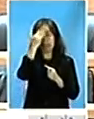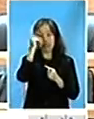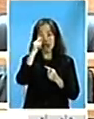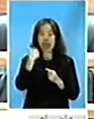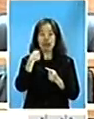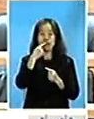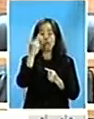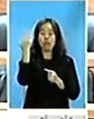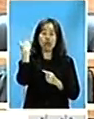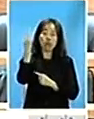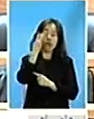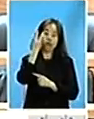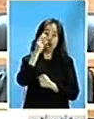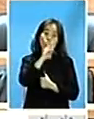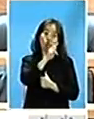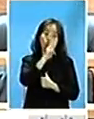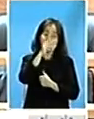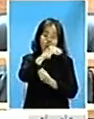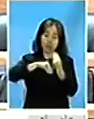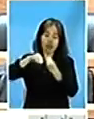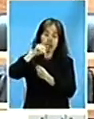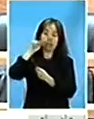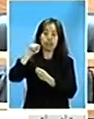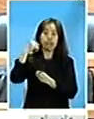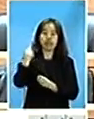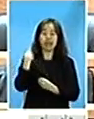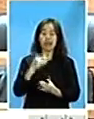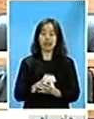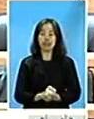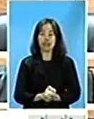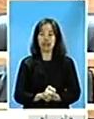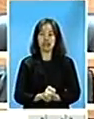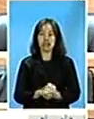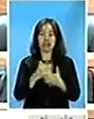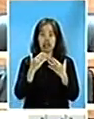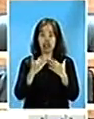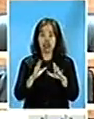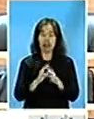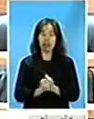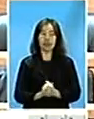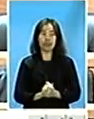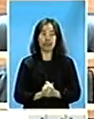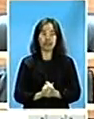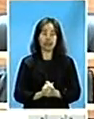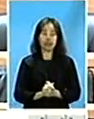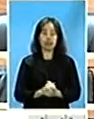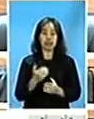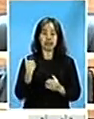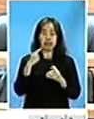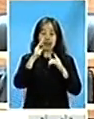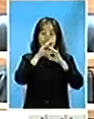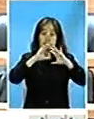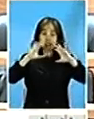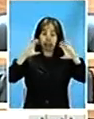แต่กู้เนี่ยตอนนี้ท่านคงลืมแล้วนะครับแล้วก็ท่านก็จะเป็นรัฐบาลที่